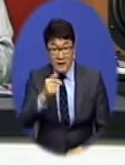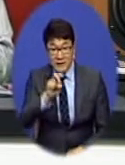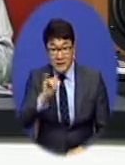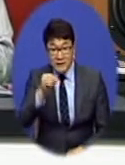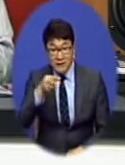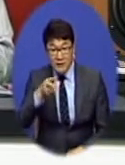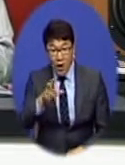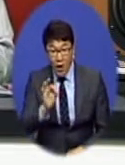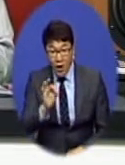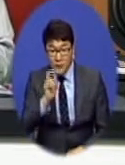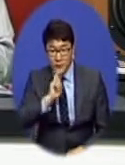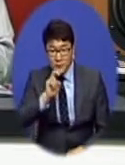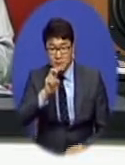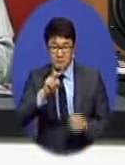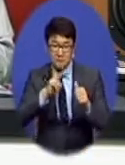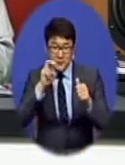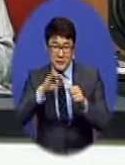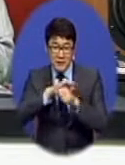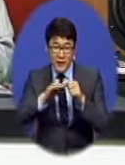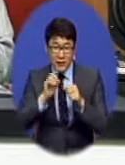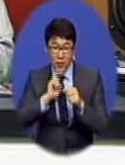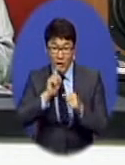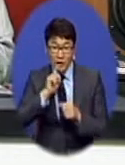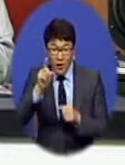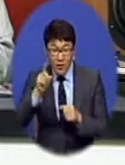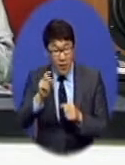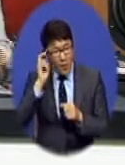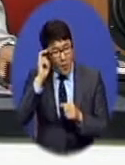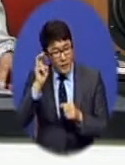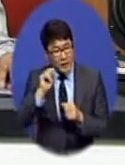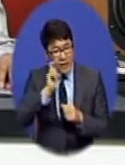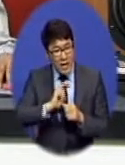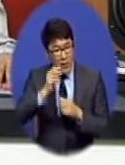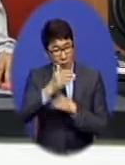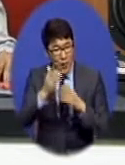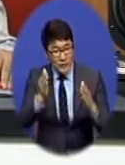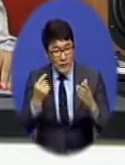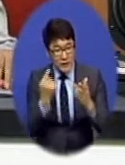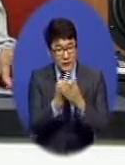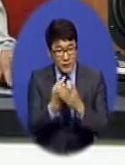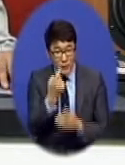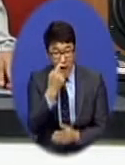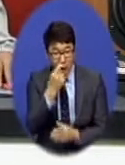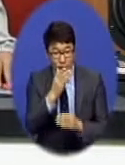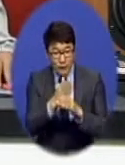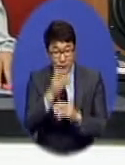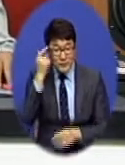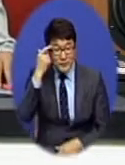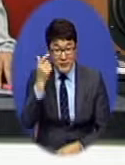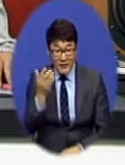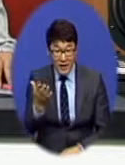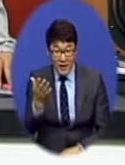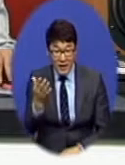씨의 미운 사랑 신청을 해주셨는데, 네. 혹시 가요교실 다니고 계세요? 네. 어머니? 어머니.